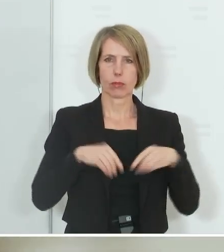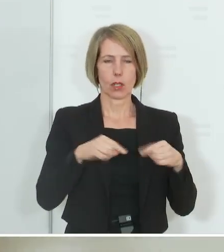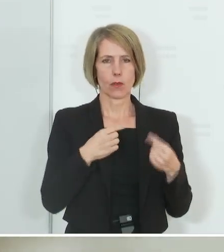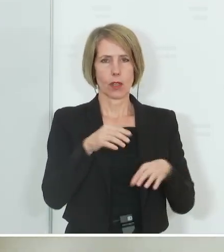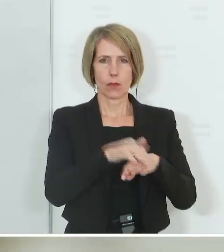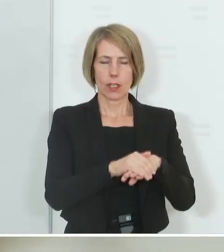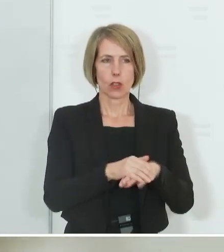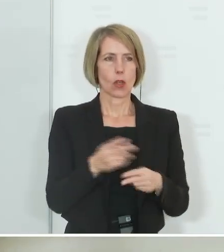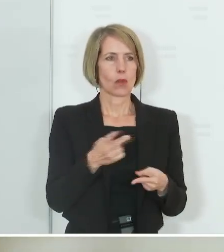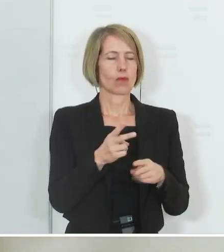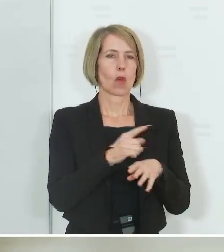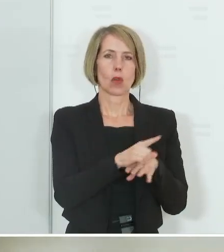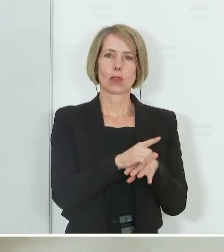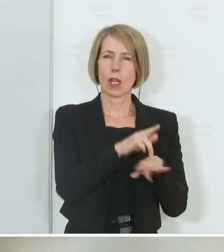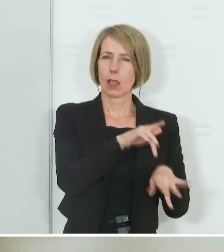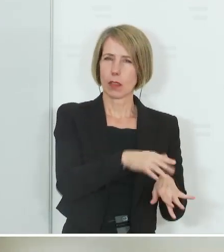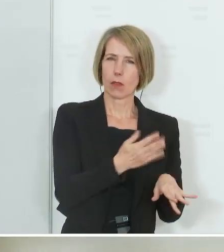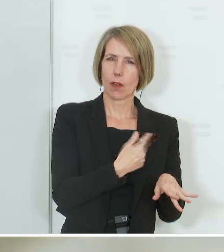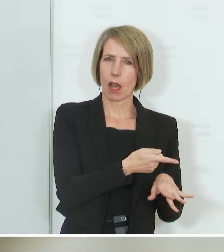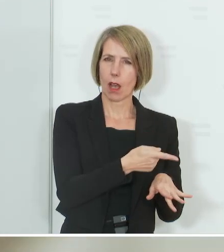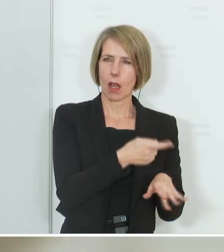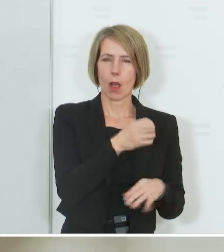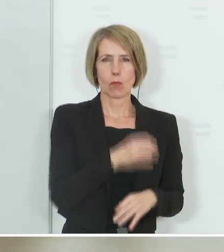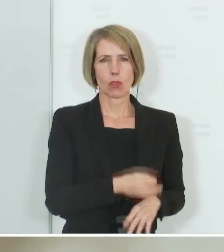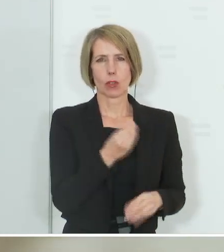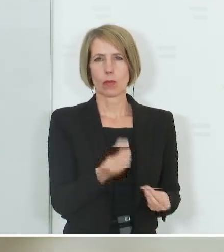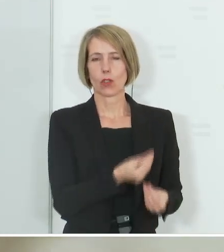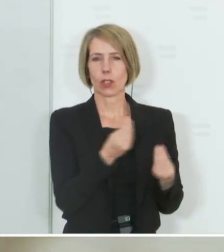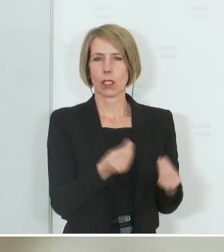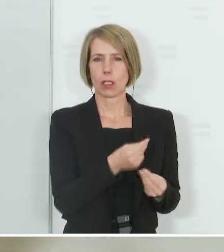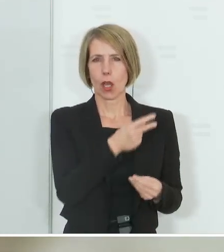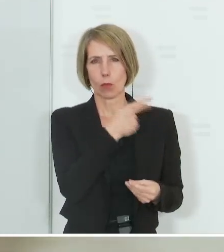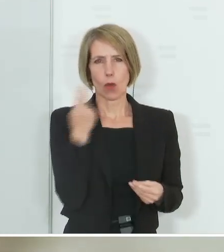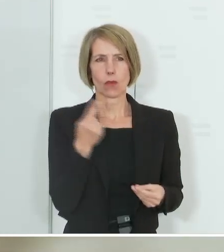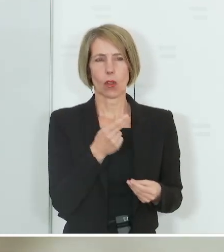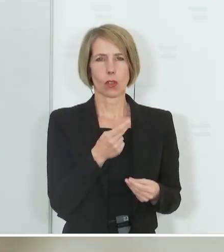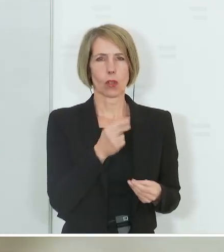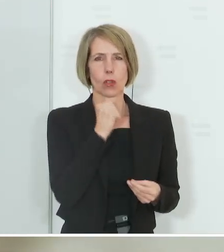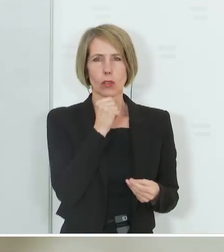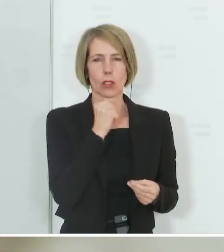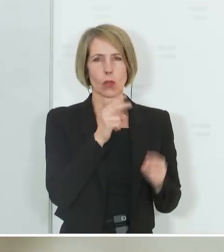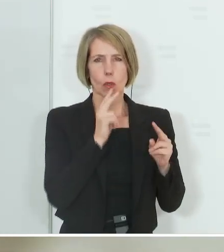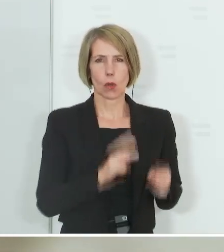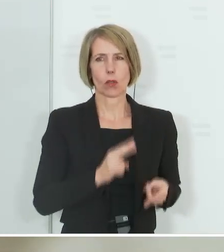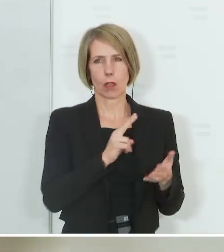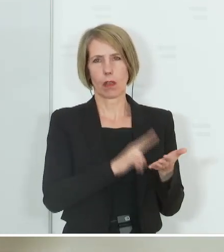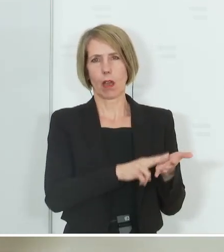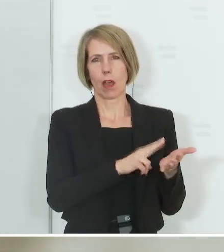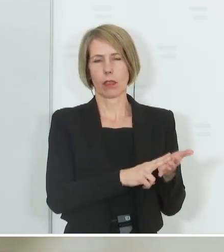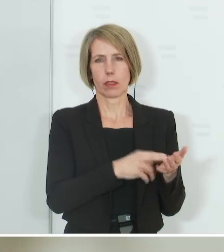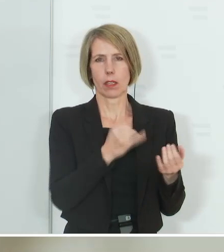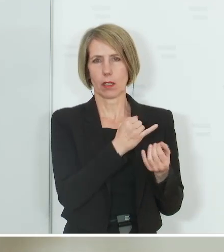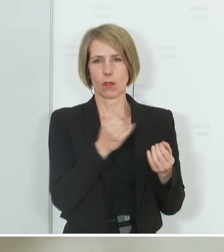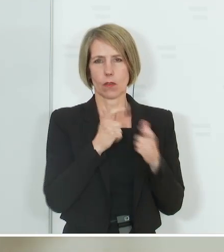wo wir bestimmte Dinge unserer Bevölkerung nicht garantieren konnten. Ich denke hier nur an Masken,